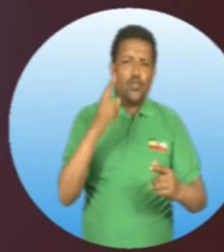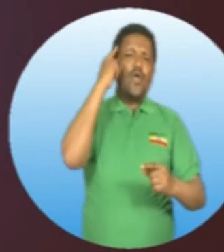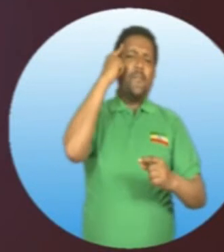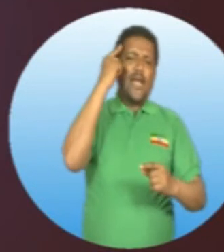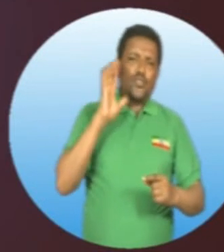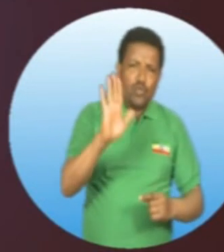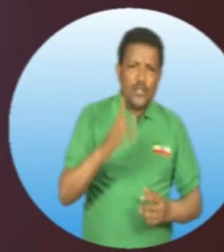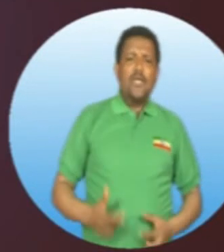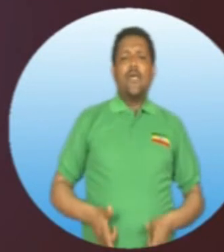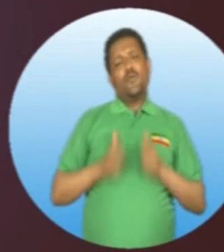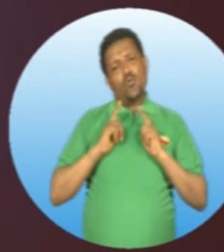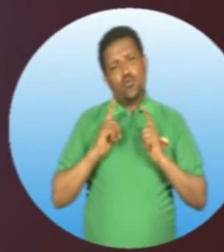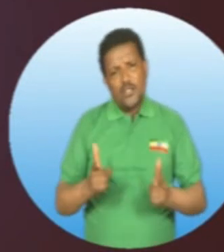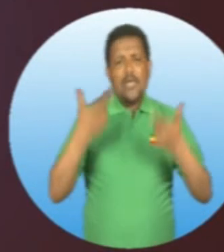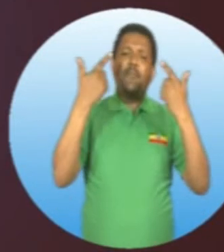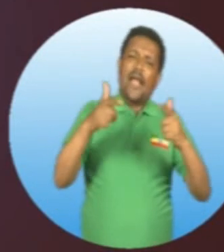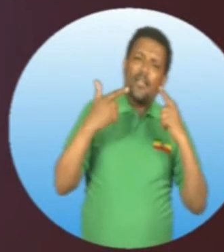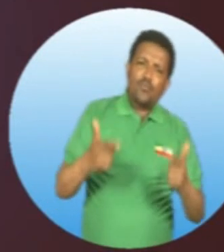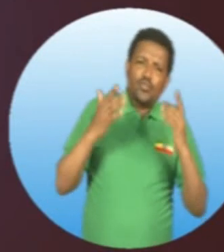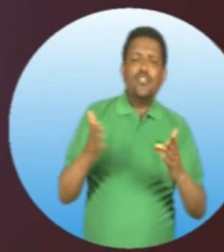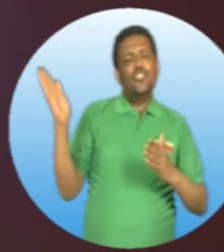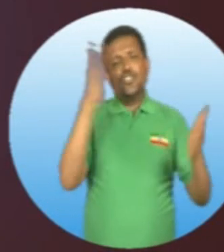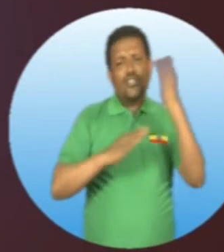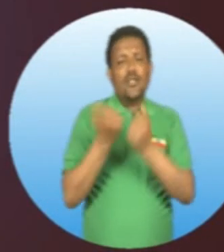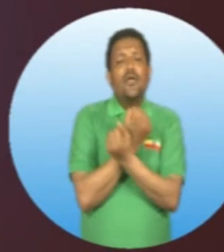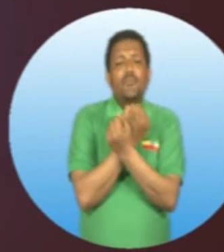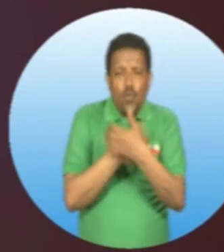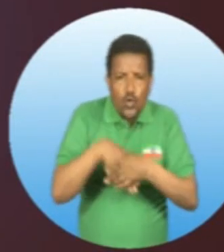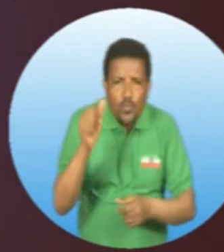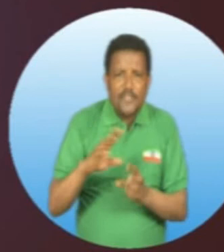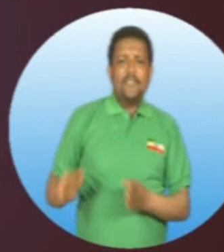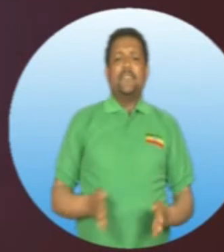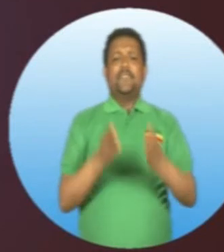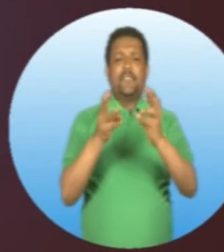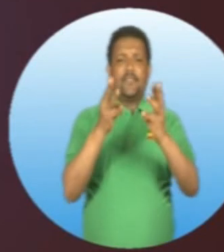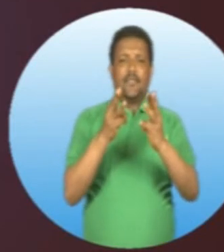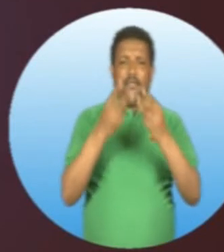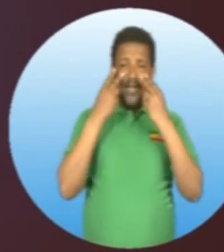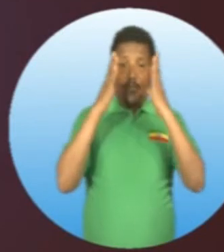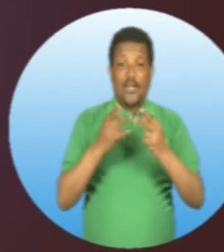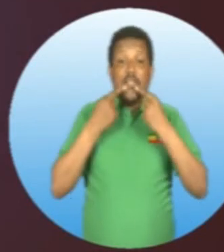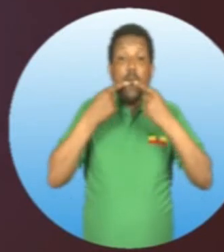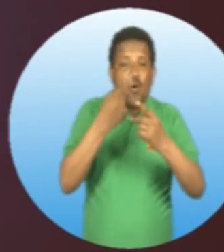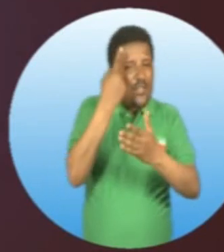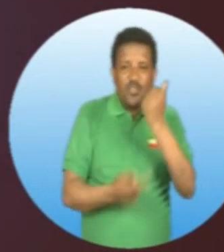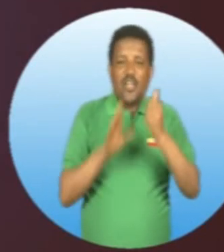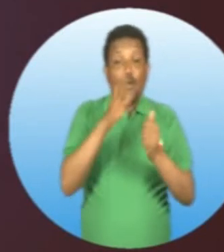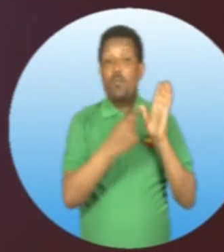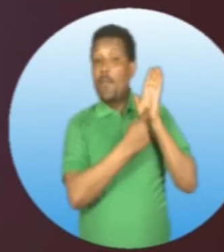የሚያስቡትን፣ የሚኖሩትን፣ የሚያጋጥማቸውን ችግር የሚወጡበትን ስልት ለተመልካች ለማውራት ብቻ